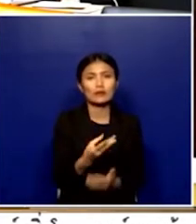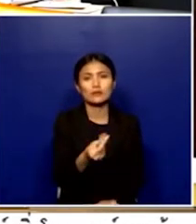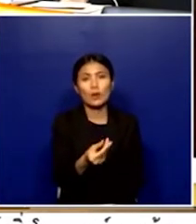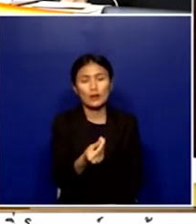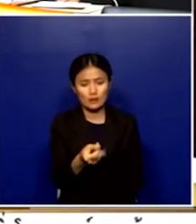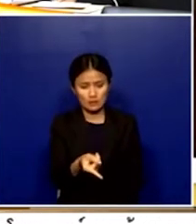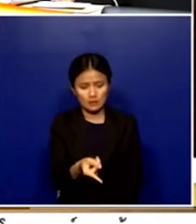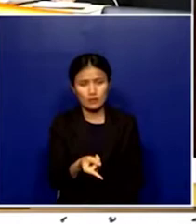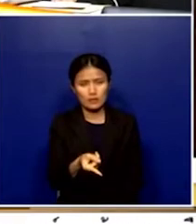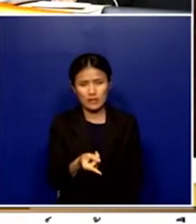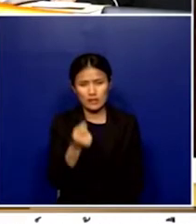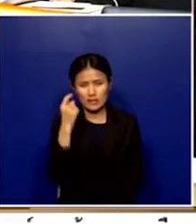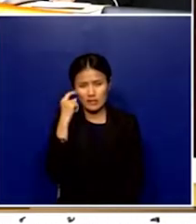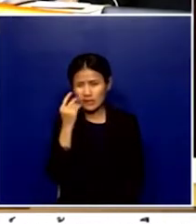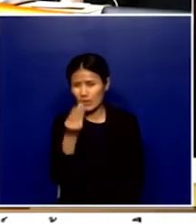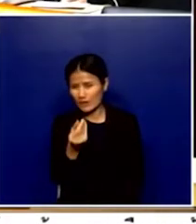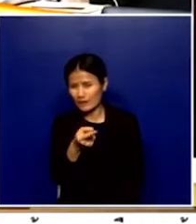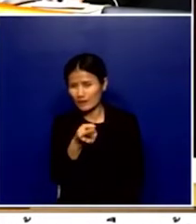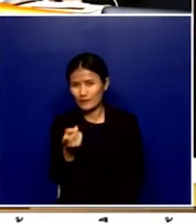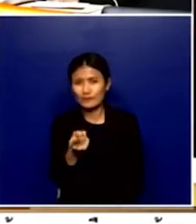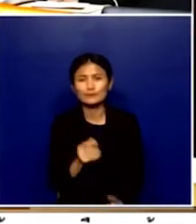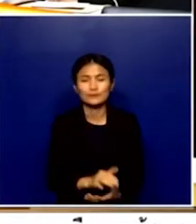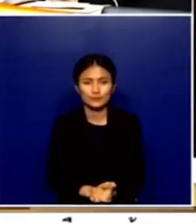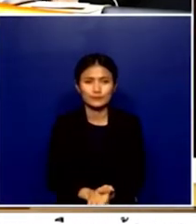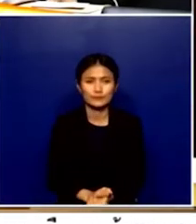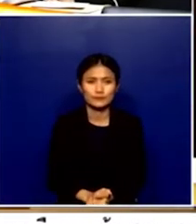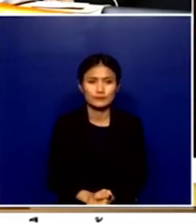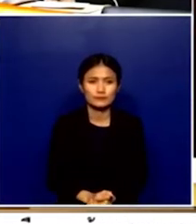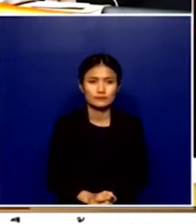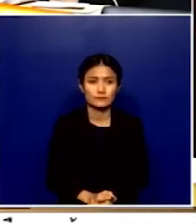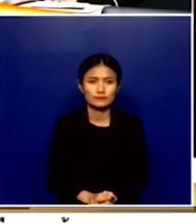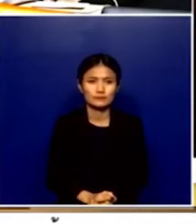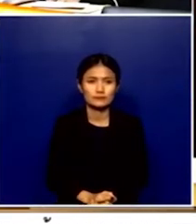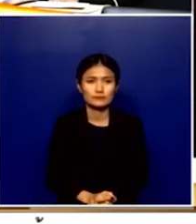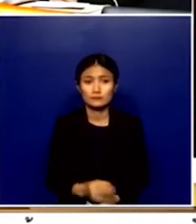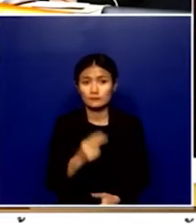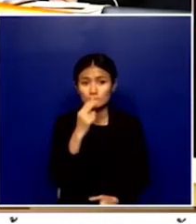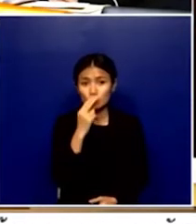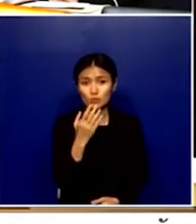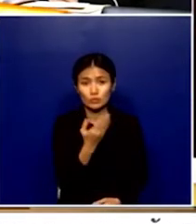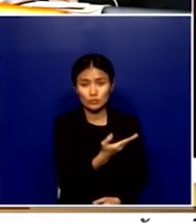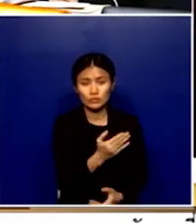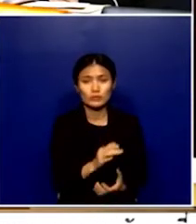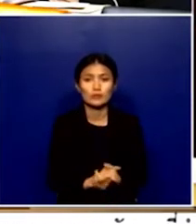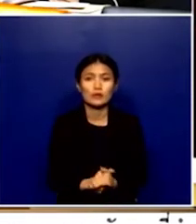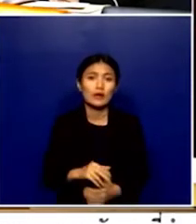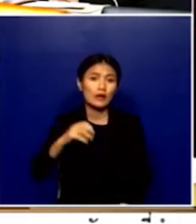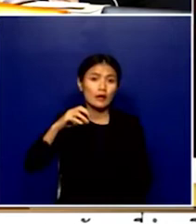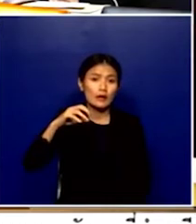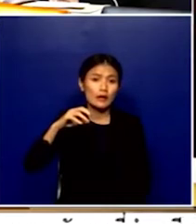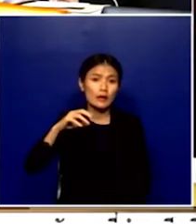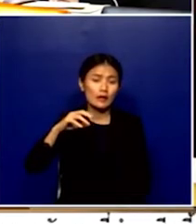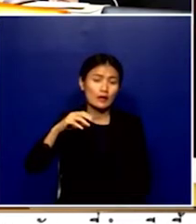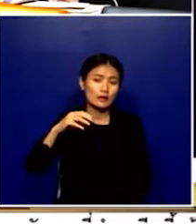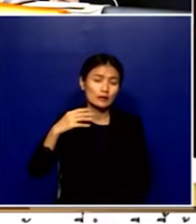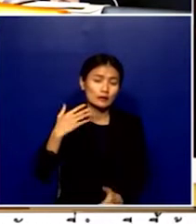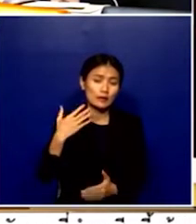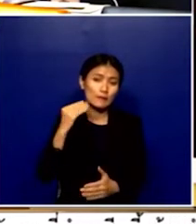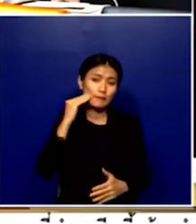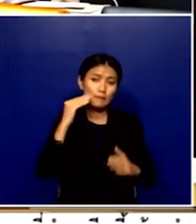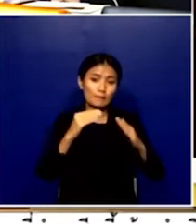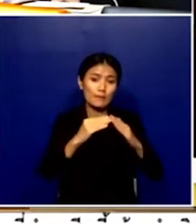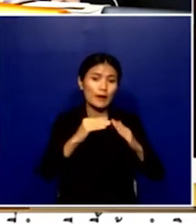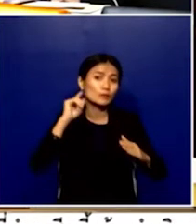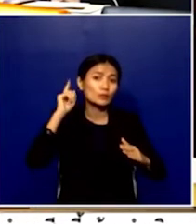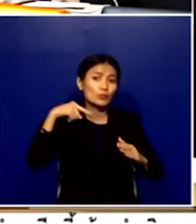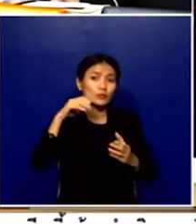ที่ฉันขอสได์ต่ไปค่ะสได์อี้นะคะ เป็รายการชำละคาไฟ้าของบ้านของพรรย